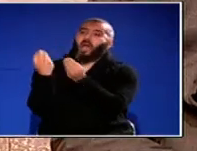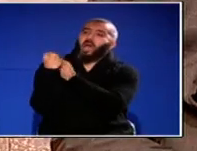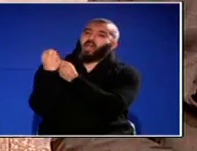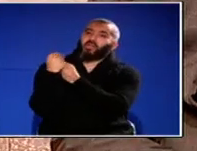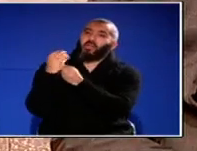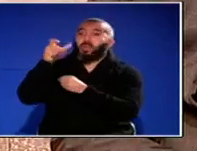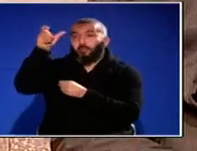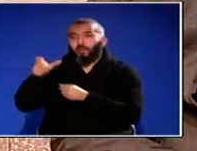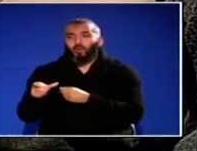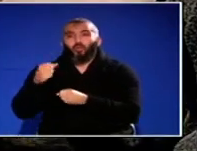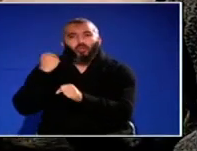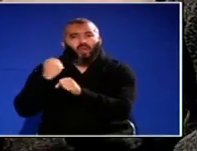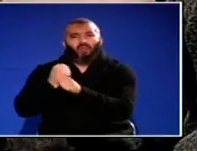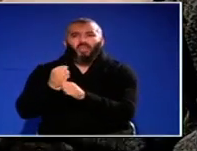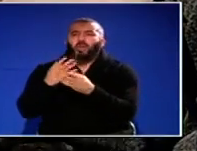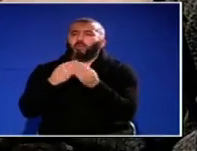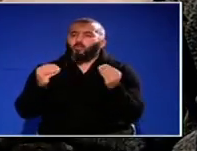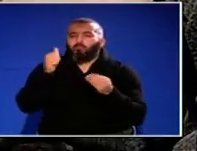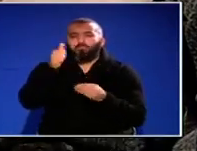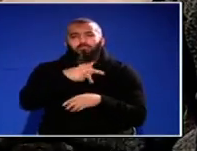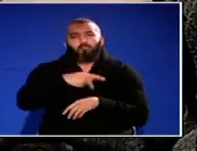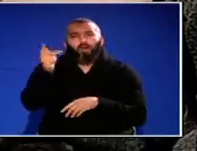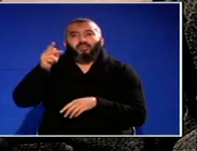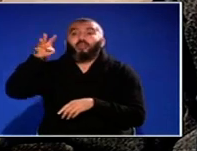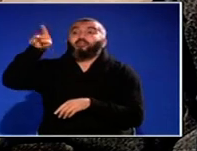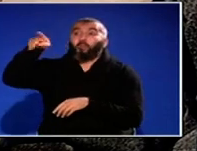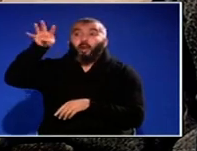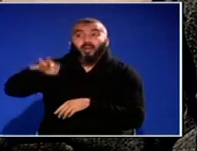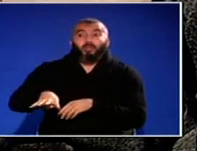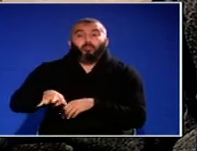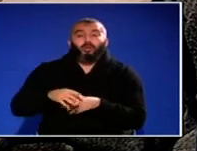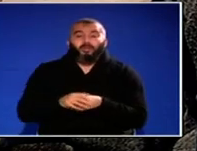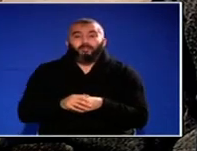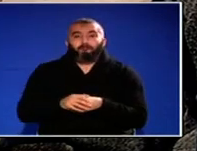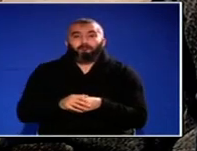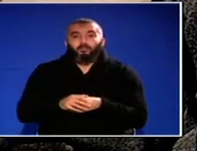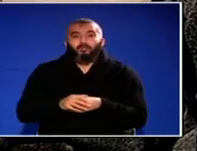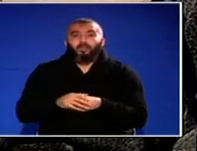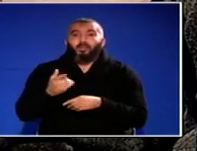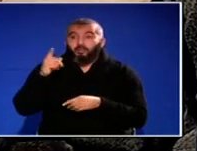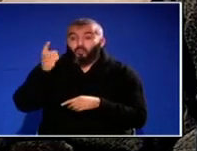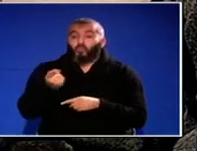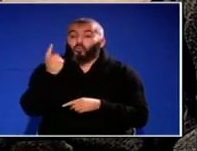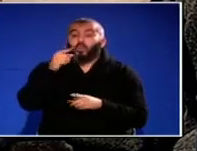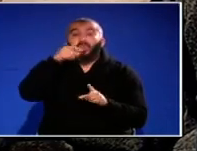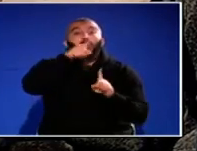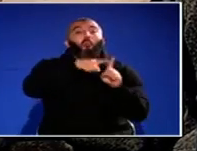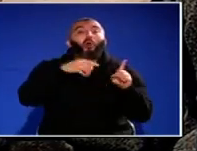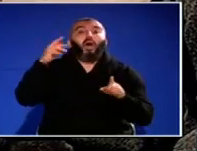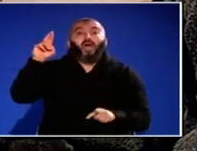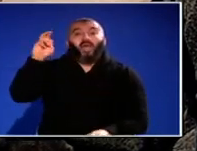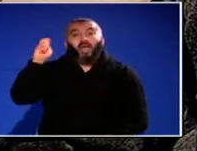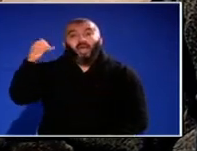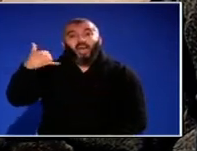هذه الأشهر وخاصة هذا الشهر المبارك المحرم أن نستثمر فيه ونستثمر فيه في